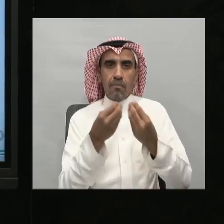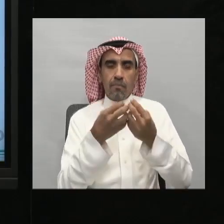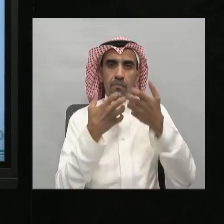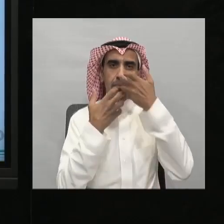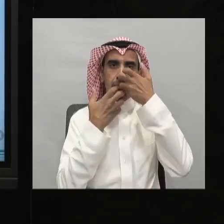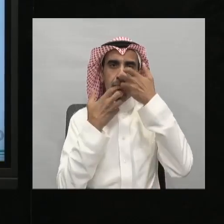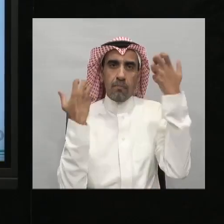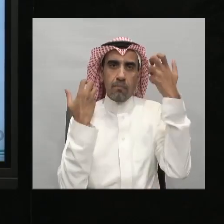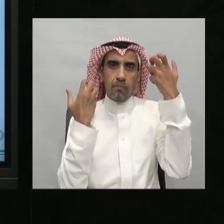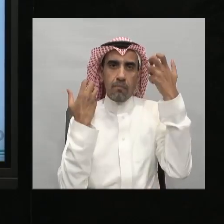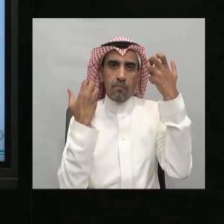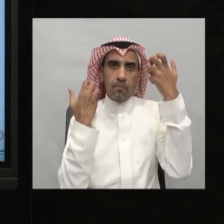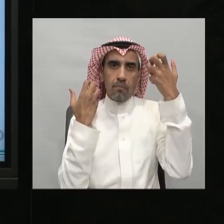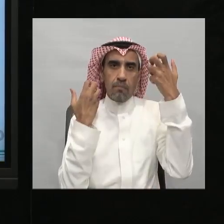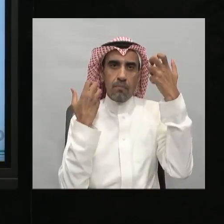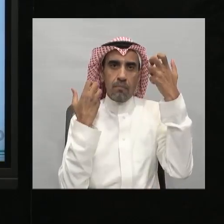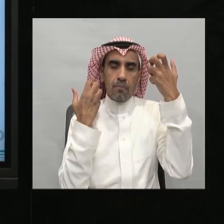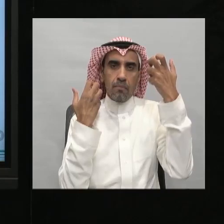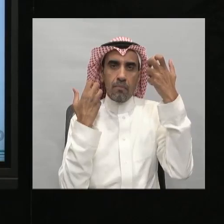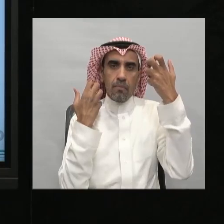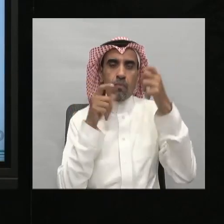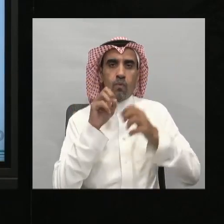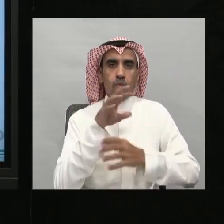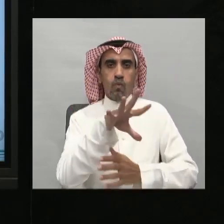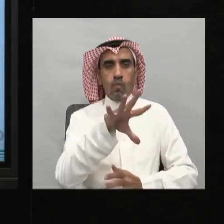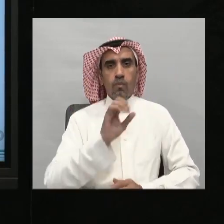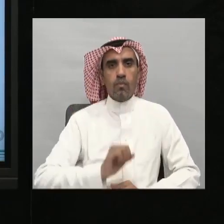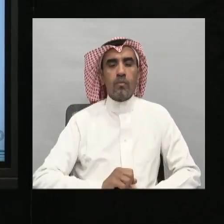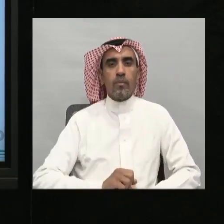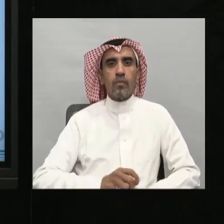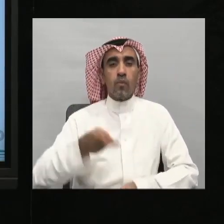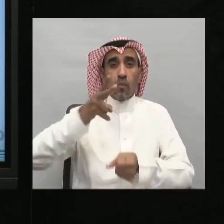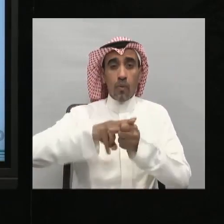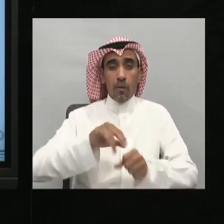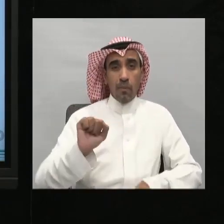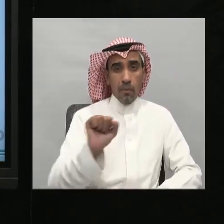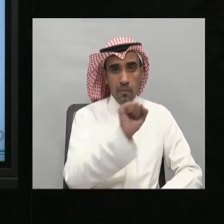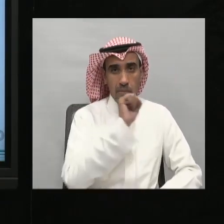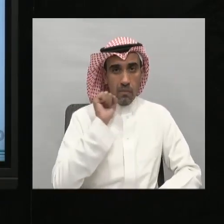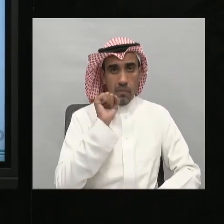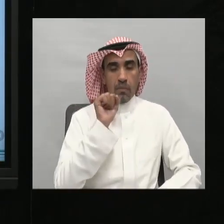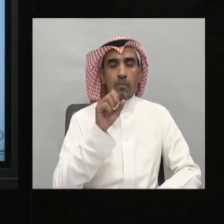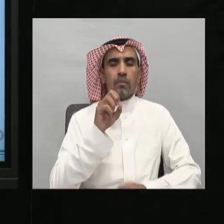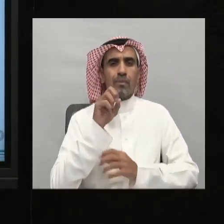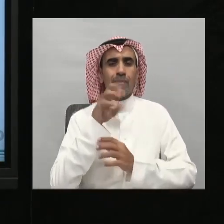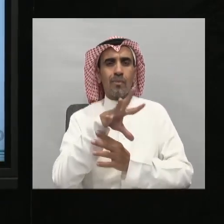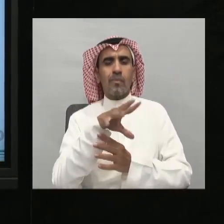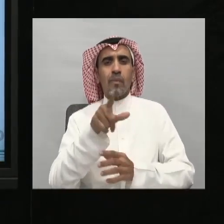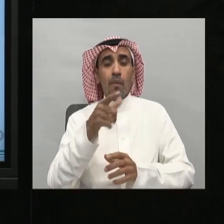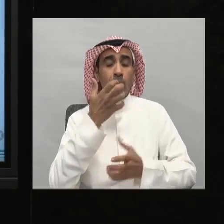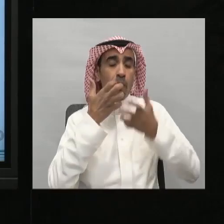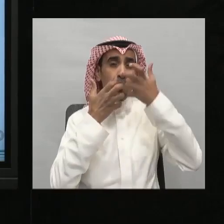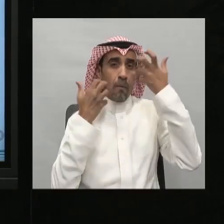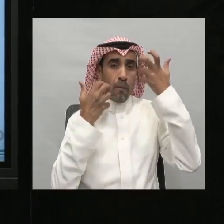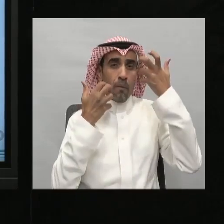الحيوانات التي لها تناظر ماذا؟ تناظر شعاعي. أيضا من خصائص التناظر الشعاعي يمكن